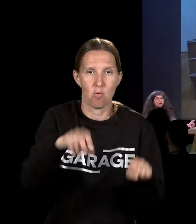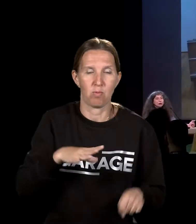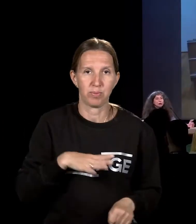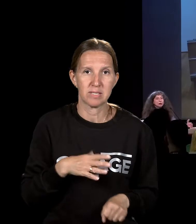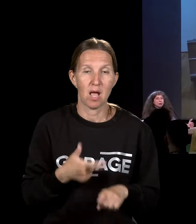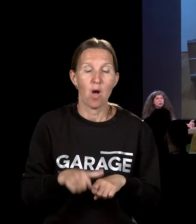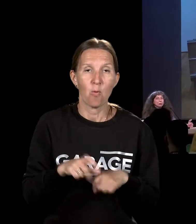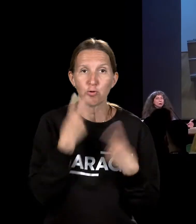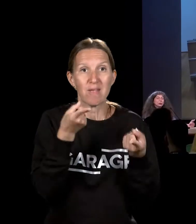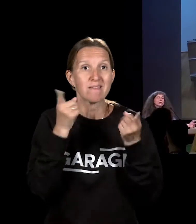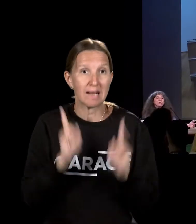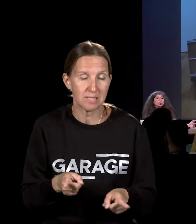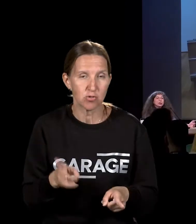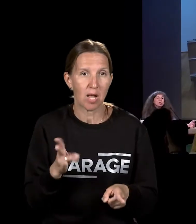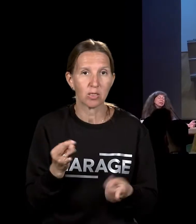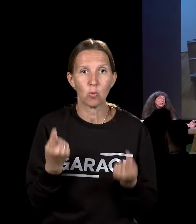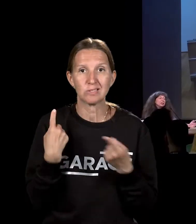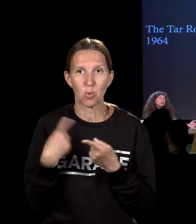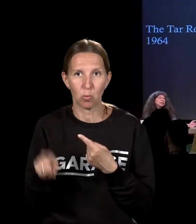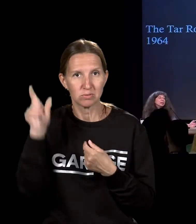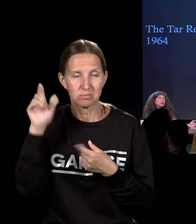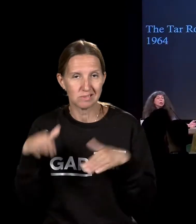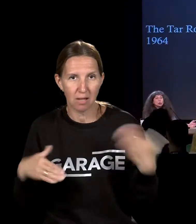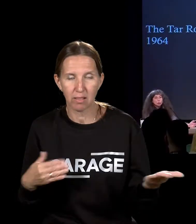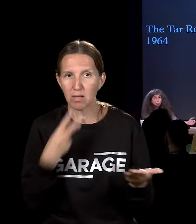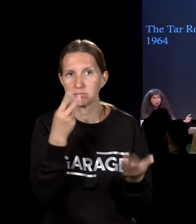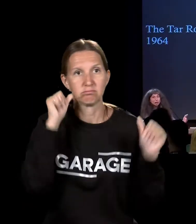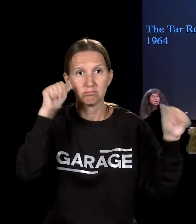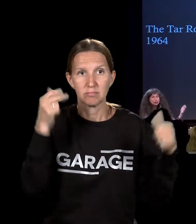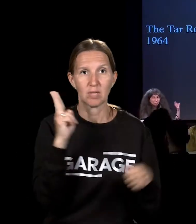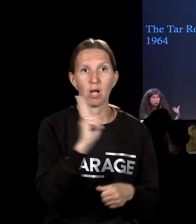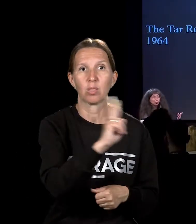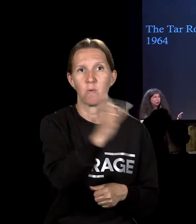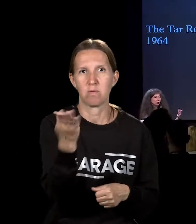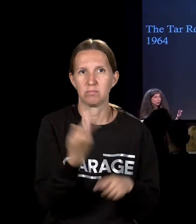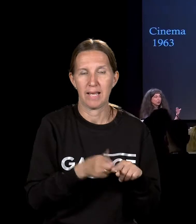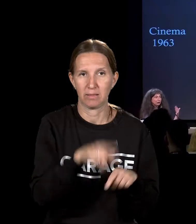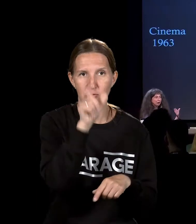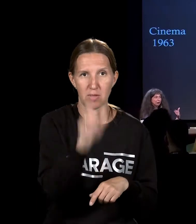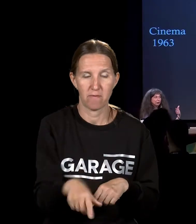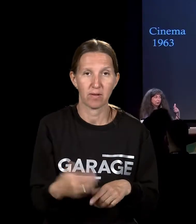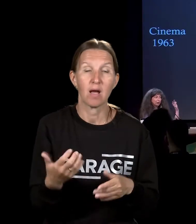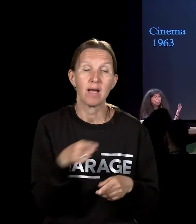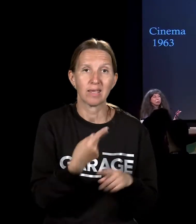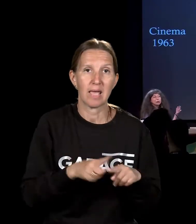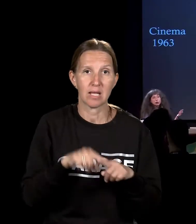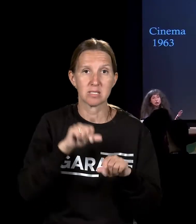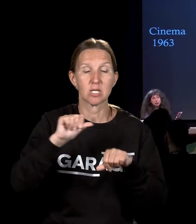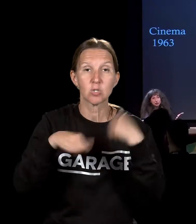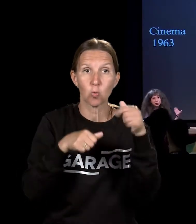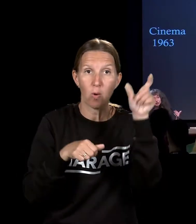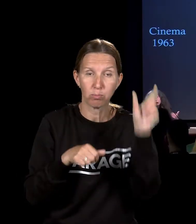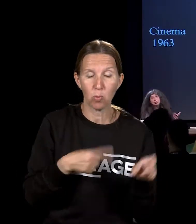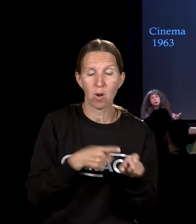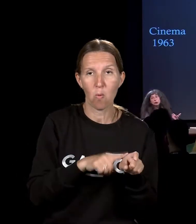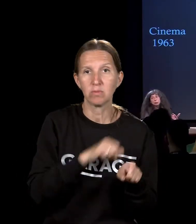Очень реалистическая, одновременно, абсолютно деперсонализированная, анонимная скульптура. Эти скульптуры, которые он расставляет в самых привычных